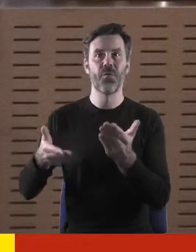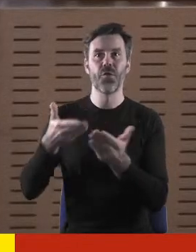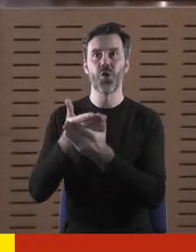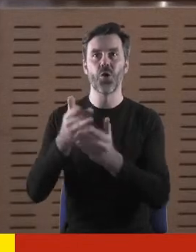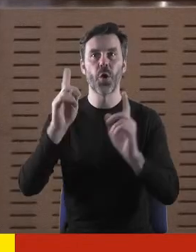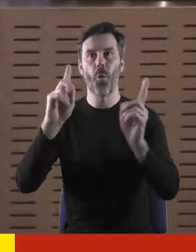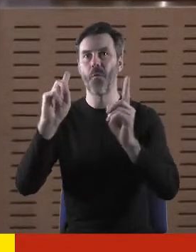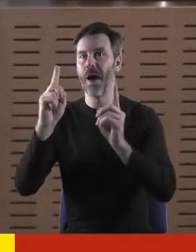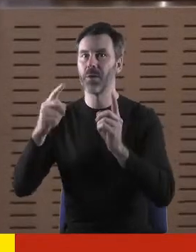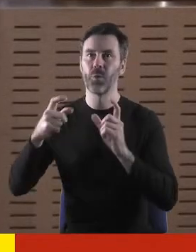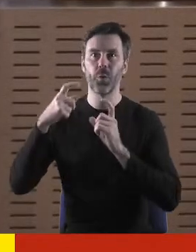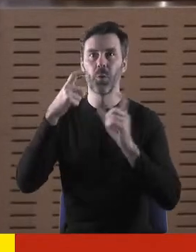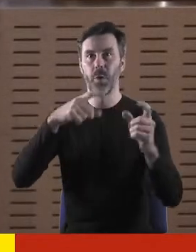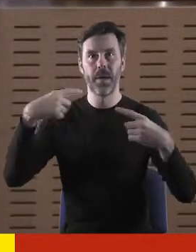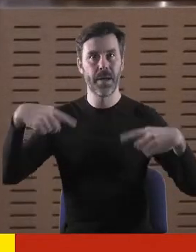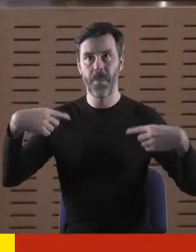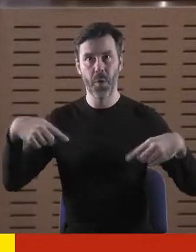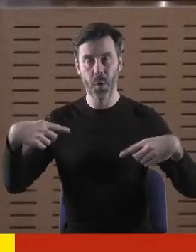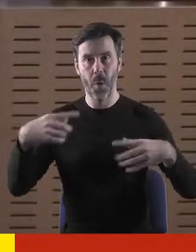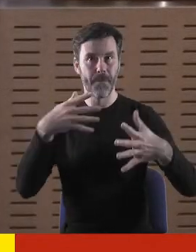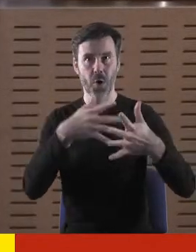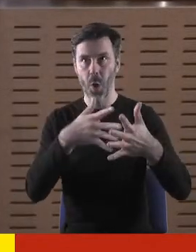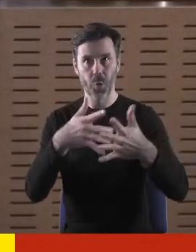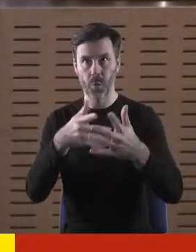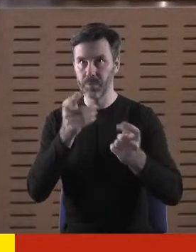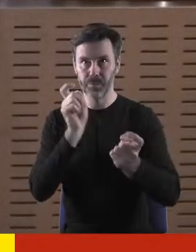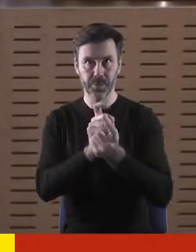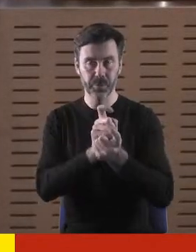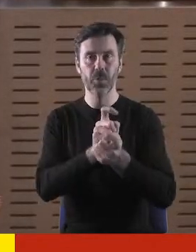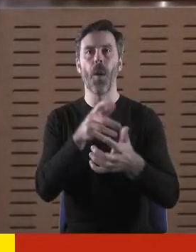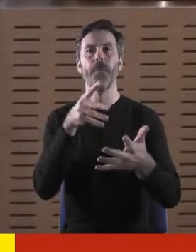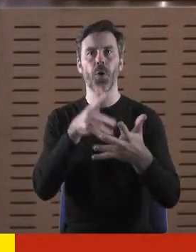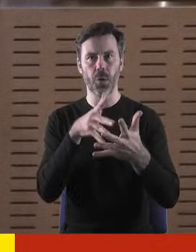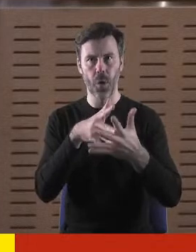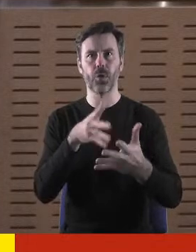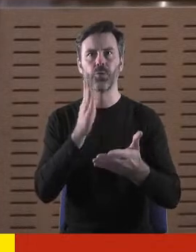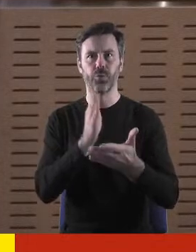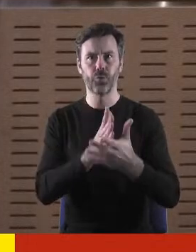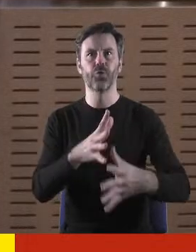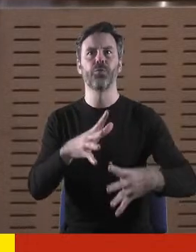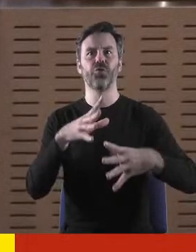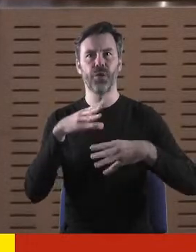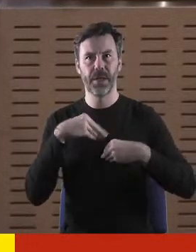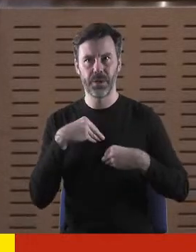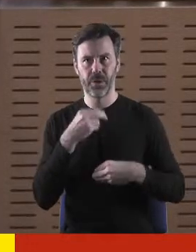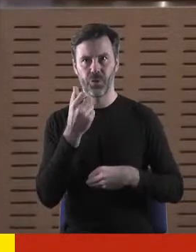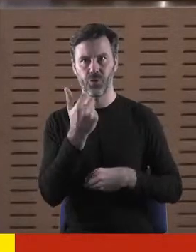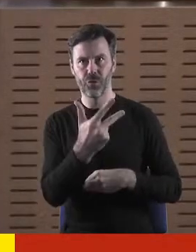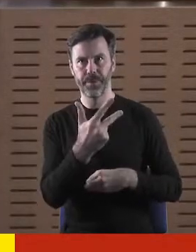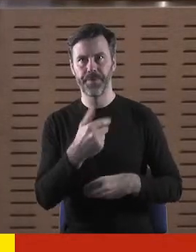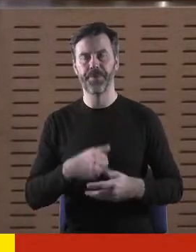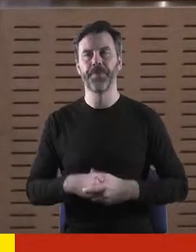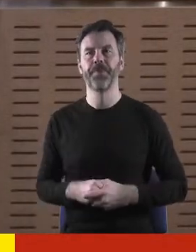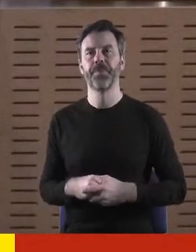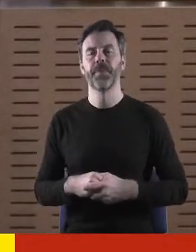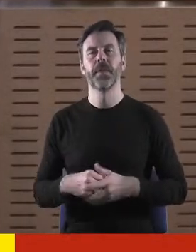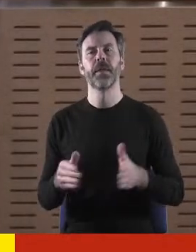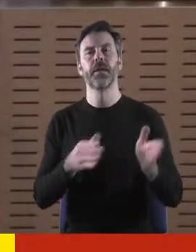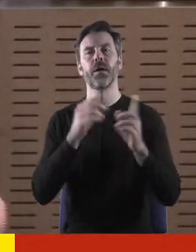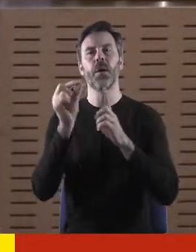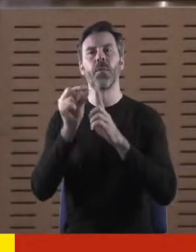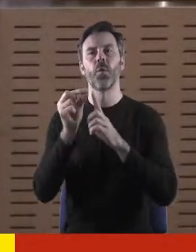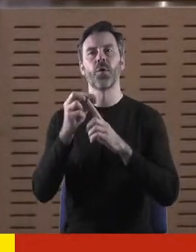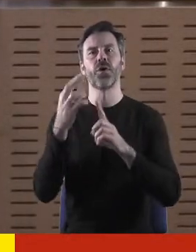radnym protokołów. W związku z tym protokoły uważam za przyjęte. Przechodzimy do punktu czwartego, to